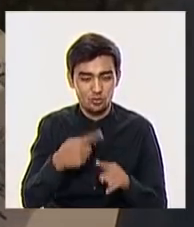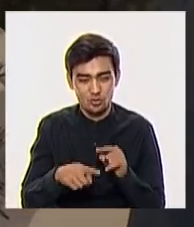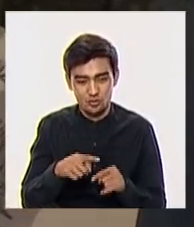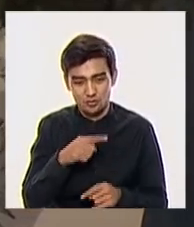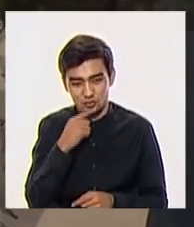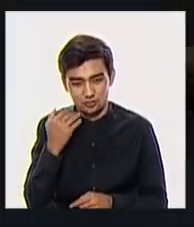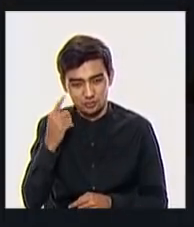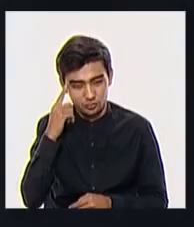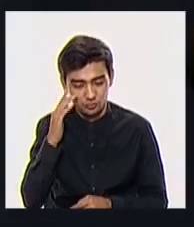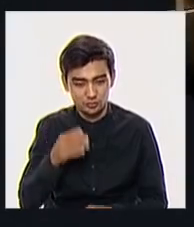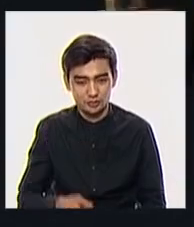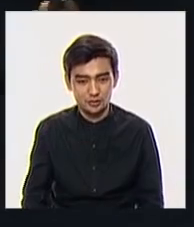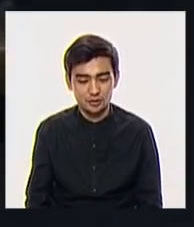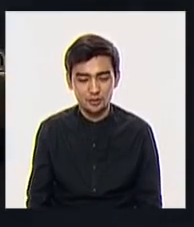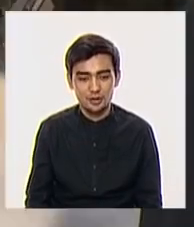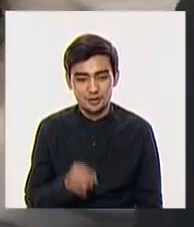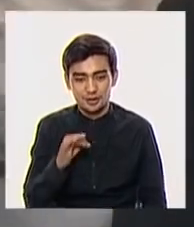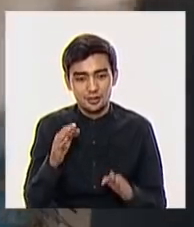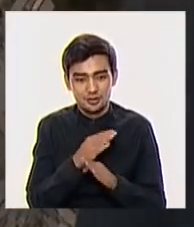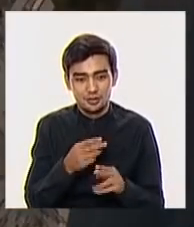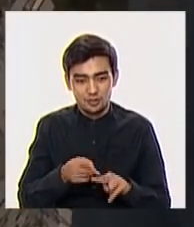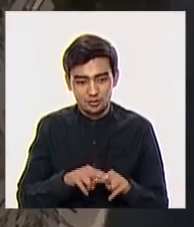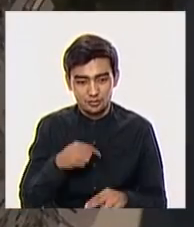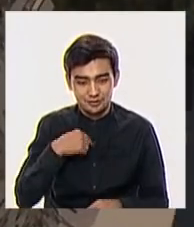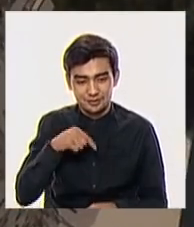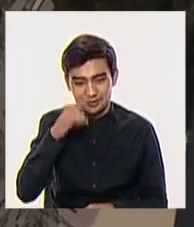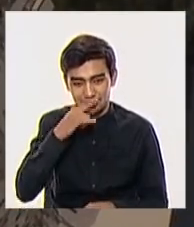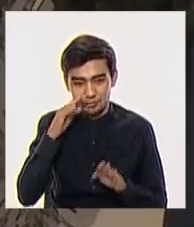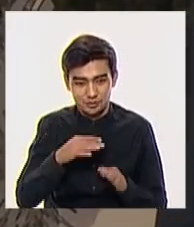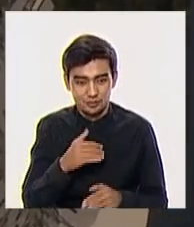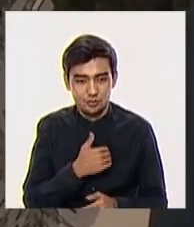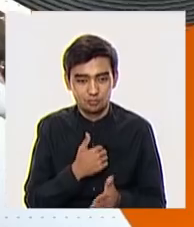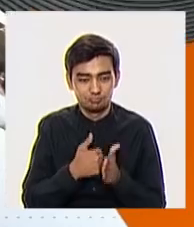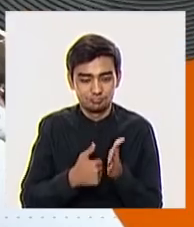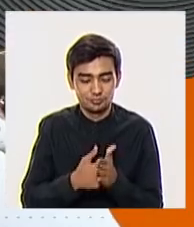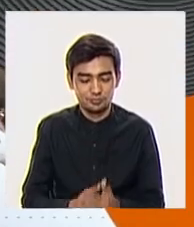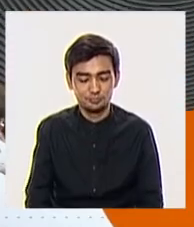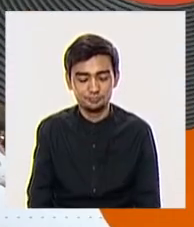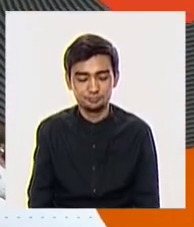Көрерміз. Осылайша әнші өз елінде бағаланғанын қалайды.